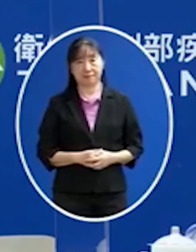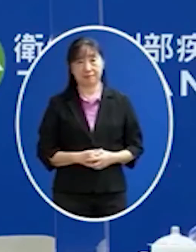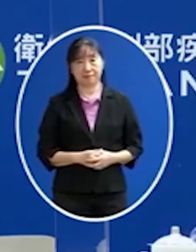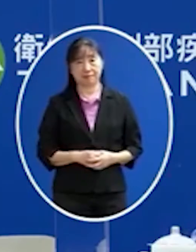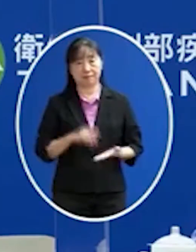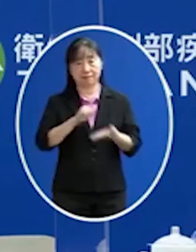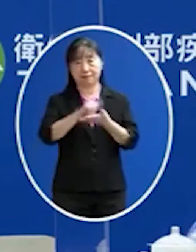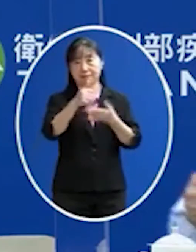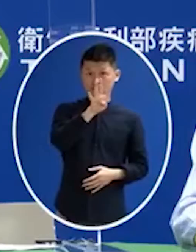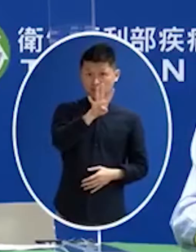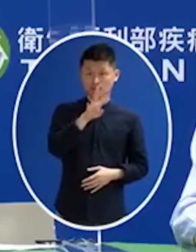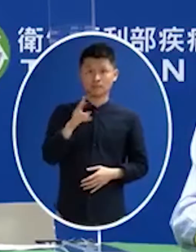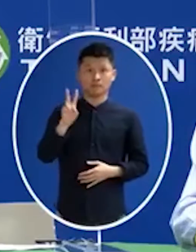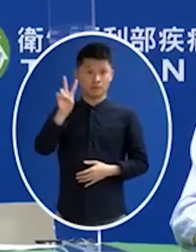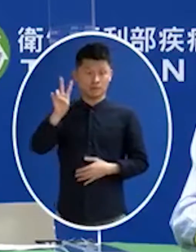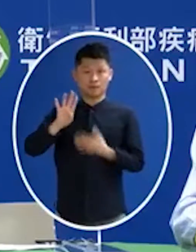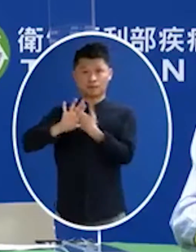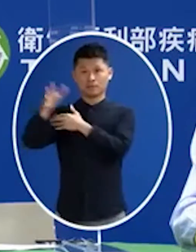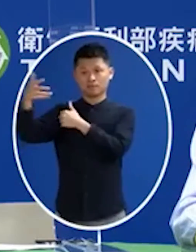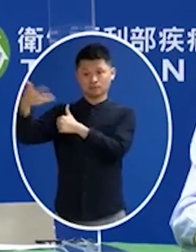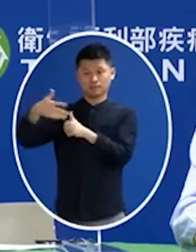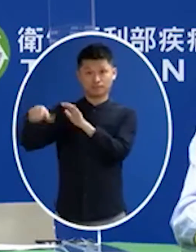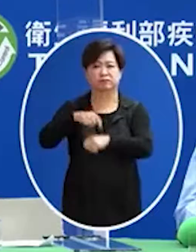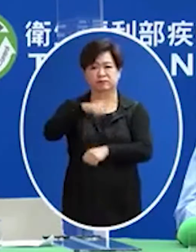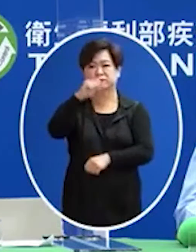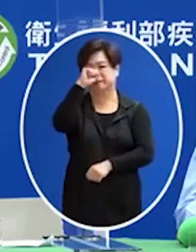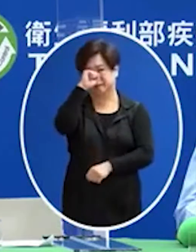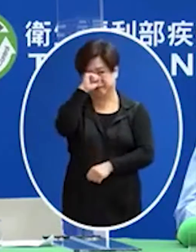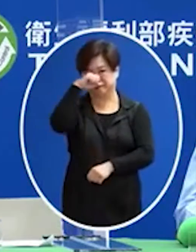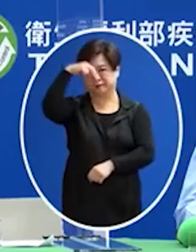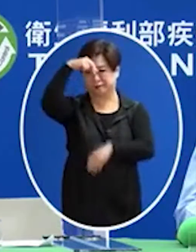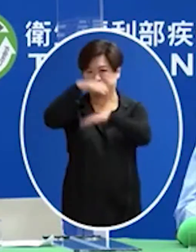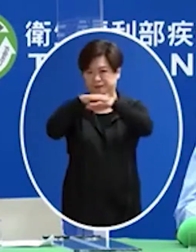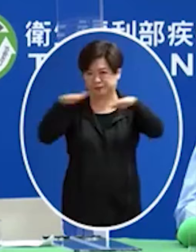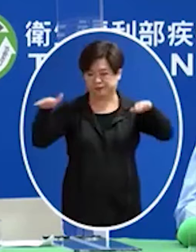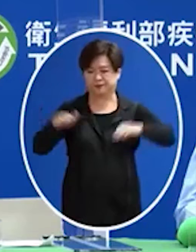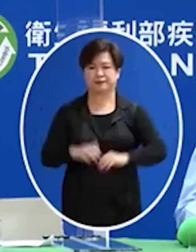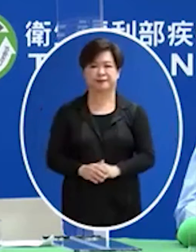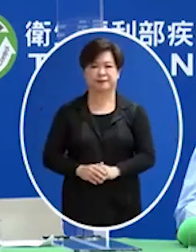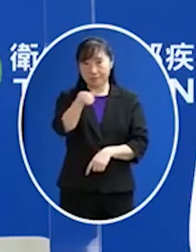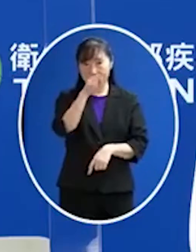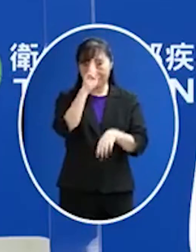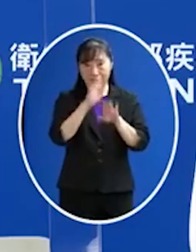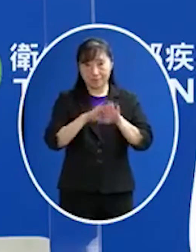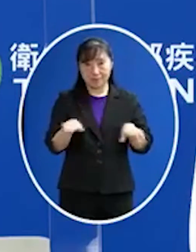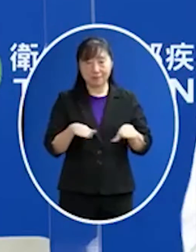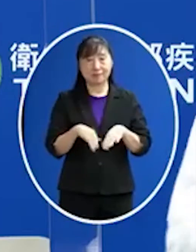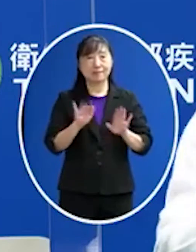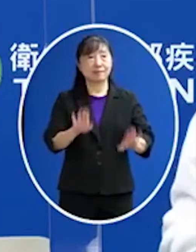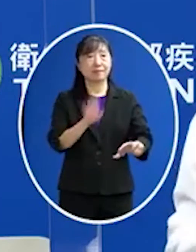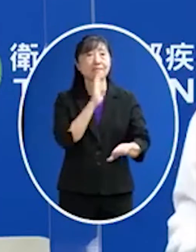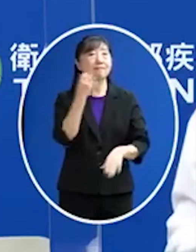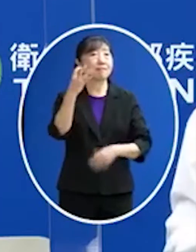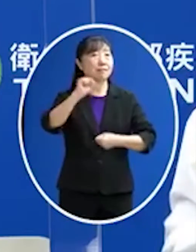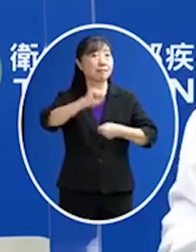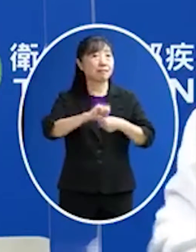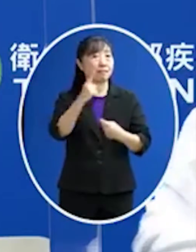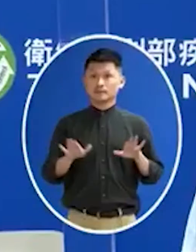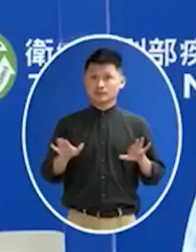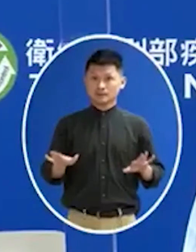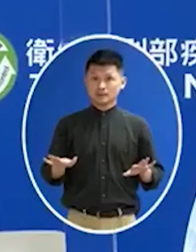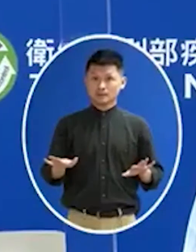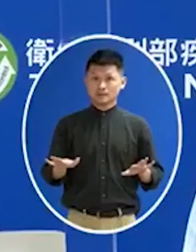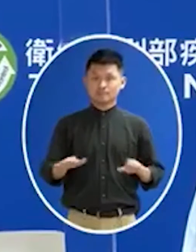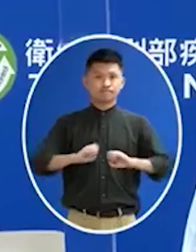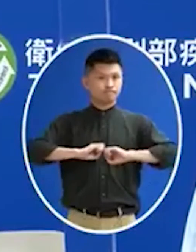那我们今天总共是三百。 今天我们要公布的案例哈，总共有四百。那今天我们总共有五 那 百。 今天我们新增的案例比较多哈，